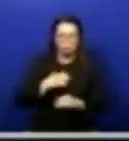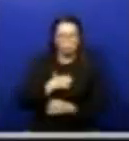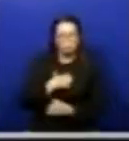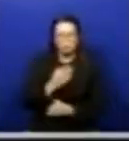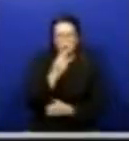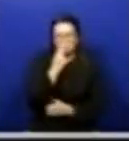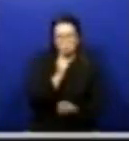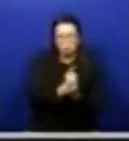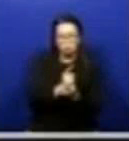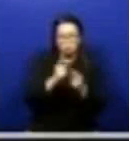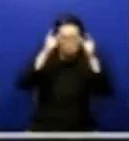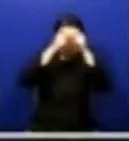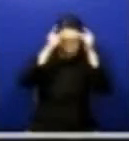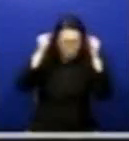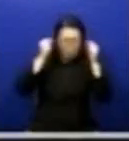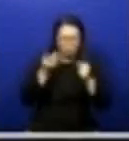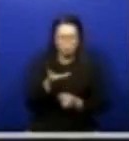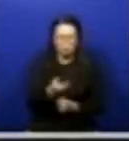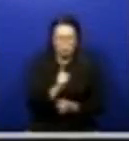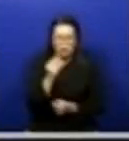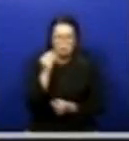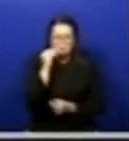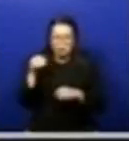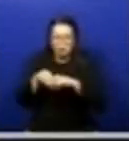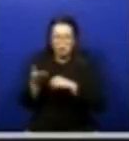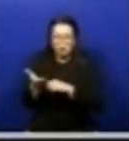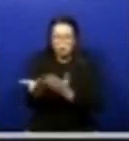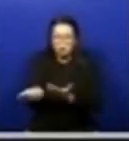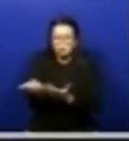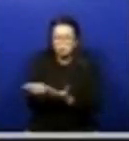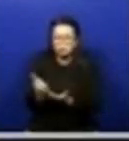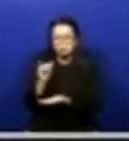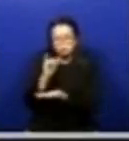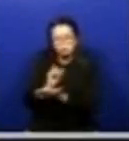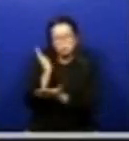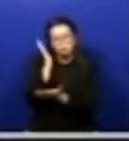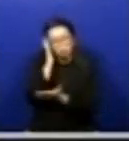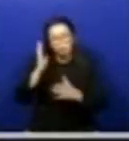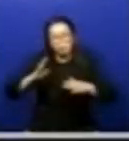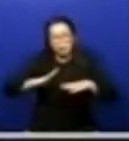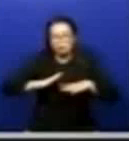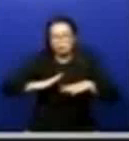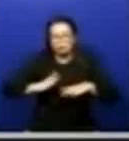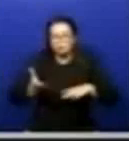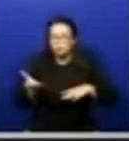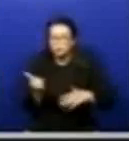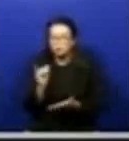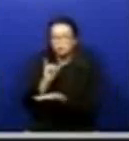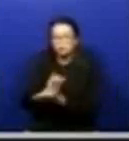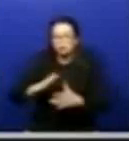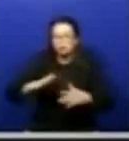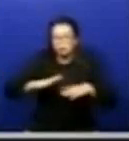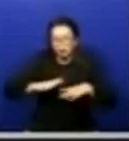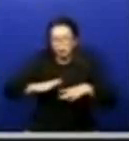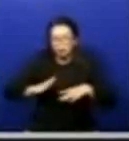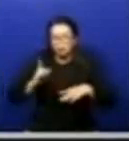ตะกี้พยาบาลต้องไปอาศัยบ้านใกล้ๆหรือห้องเช่าที่จะต้องไปรักษาผู้ป่วยโควิ